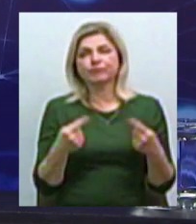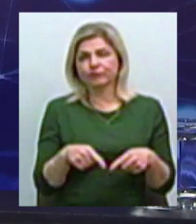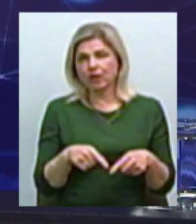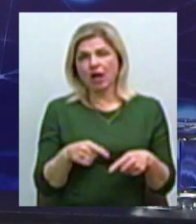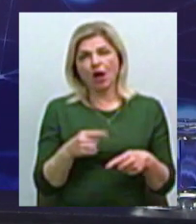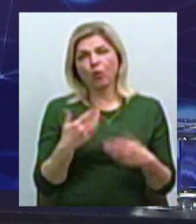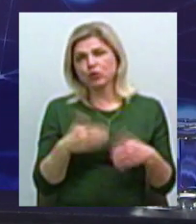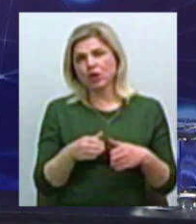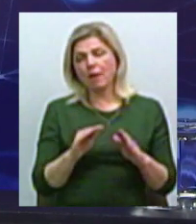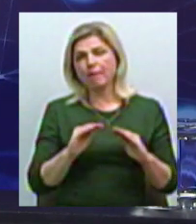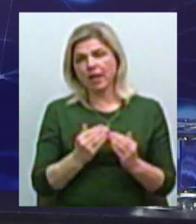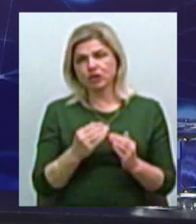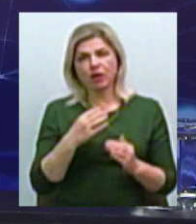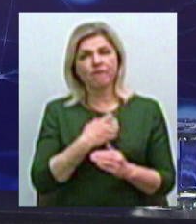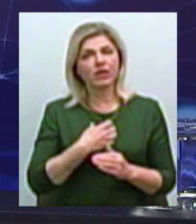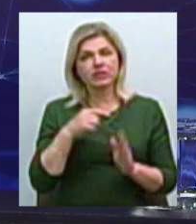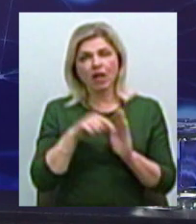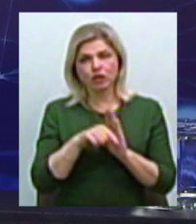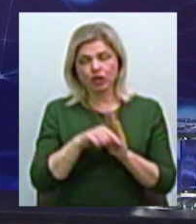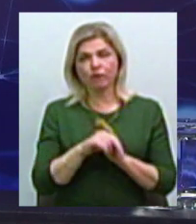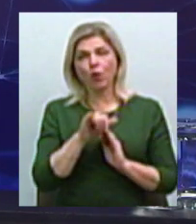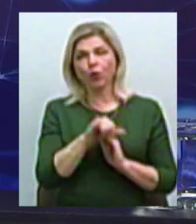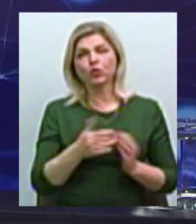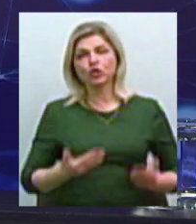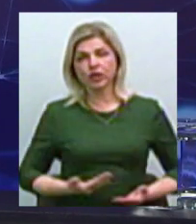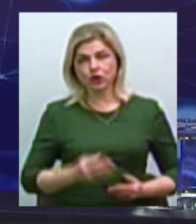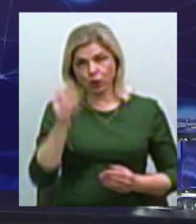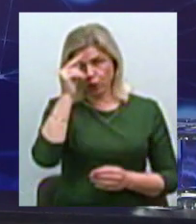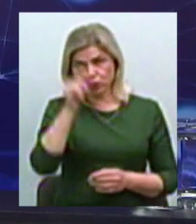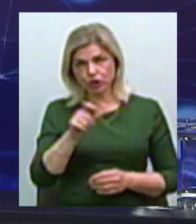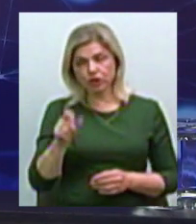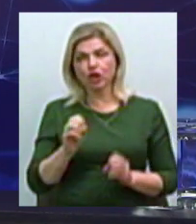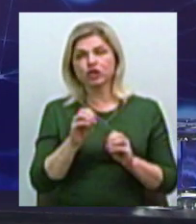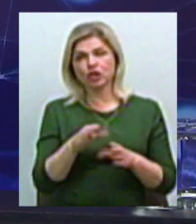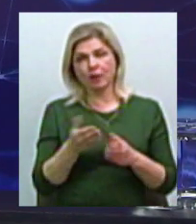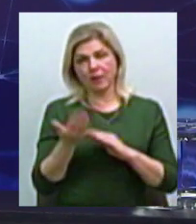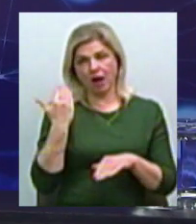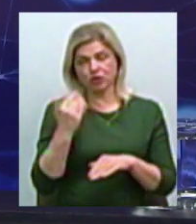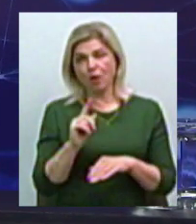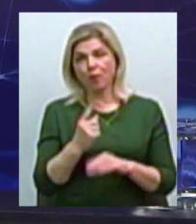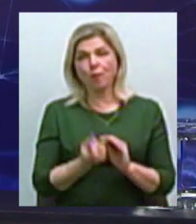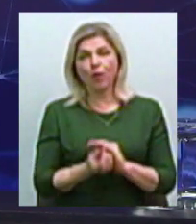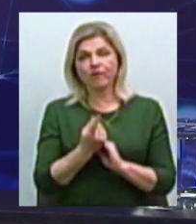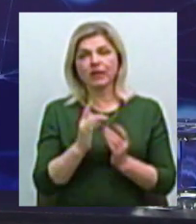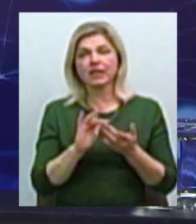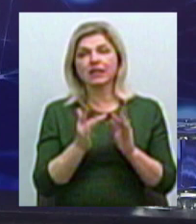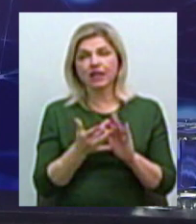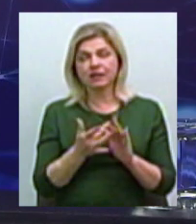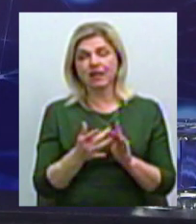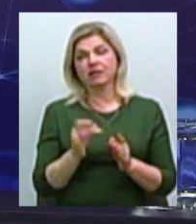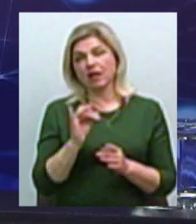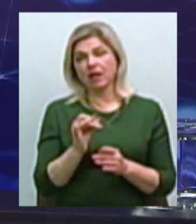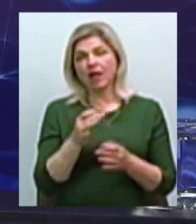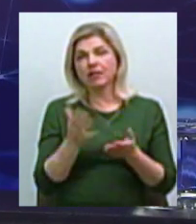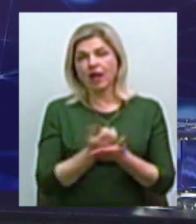вже значимість у житті учнів, ніж раніше. Так як з'явилася соцмережа, інтернет, і вони можуть знайти будь-яку